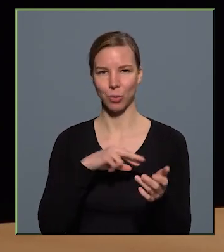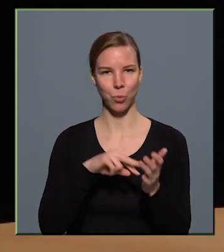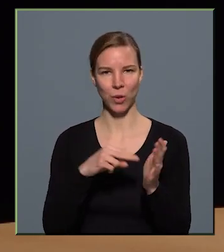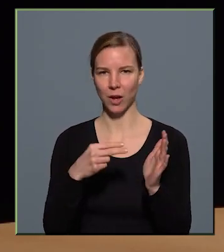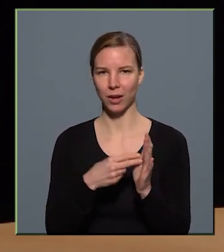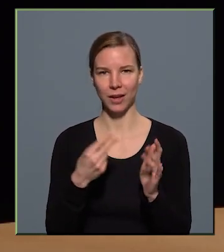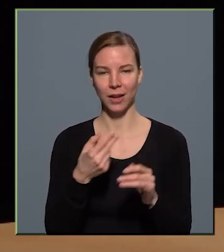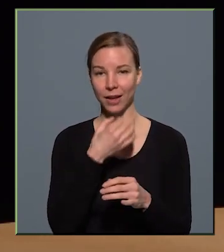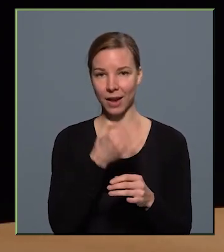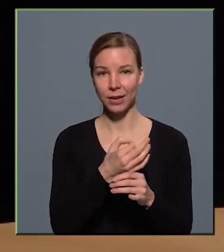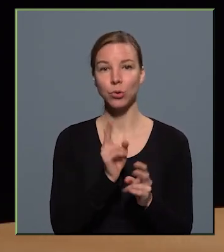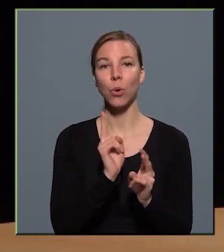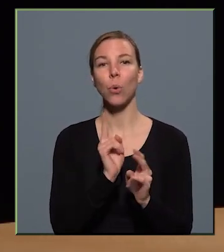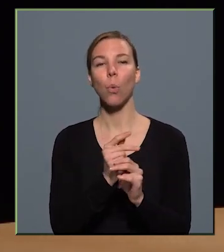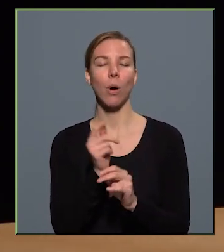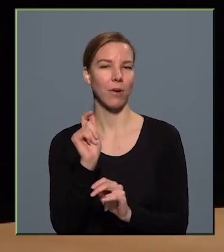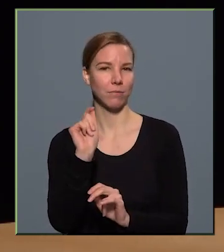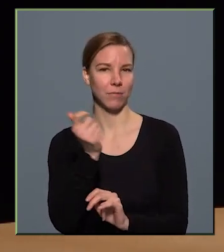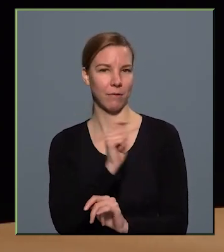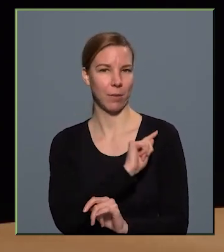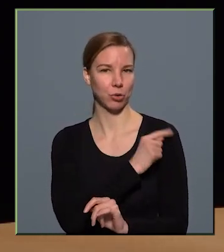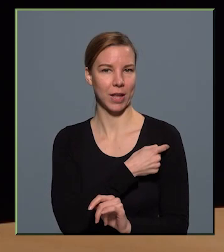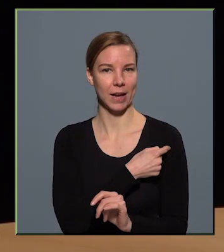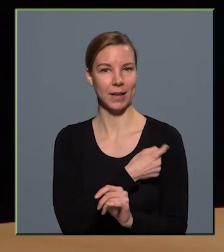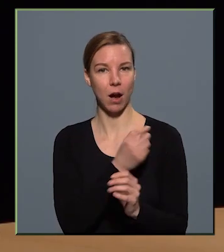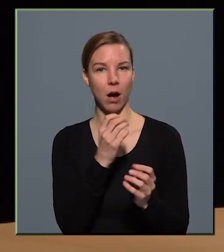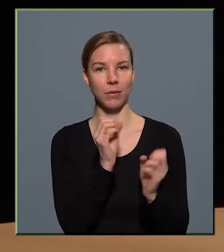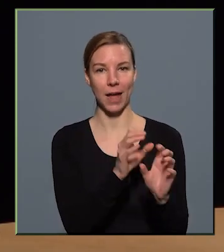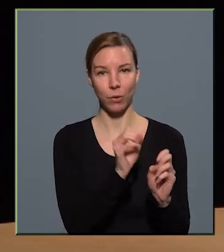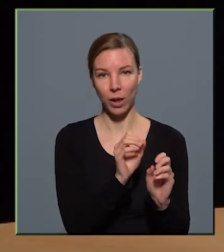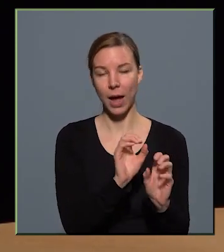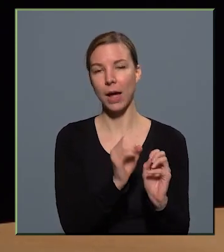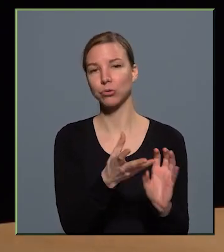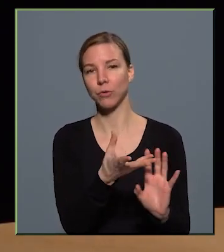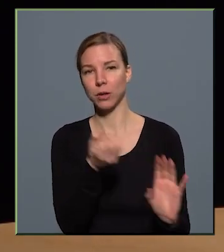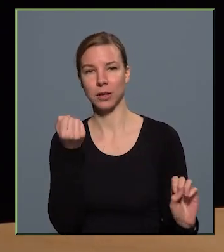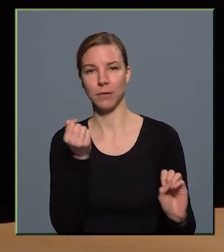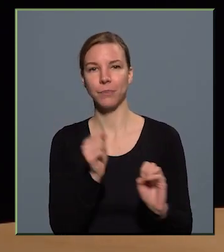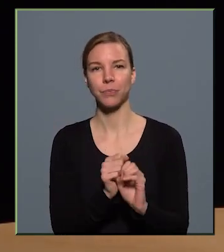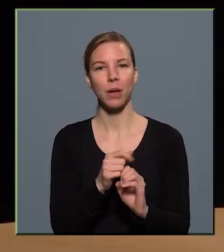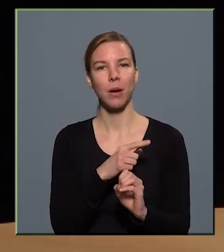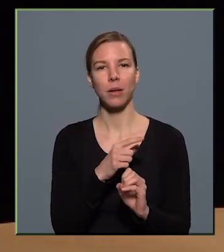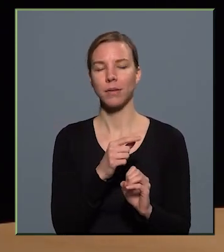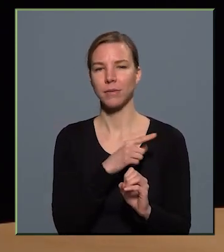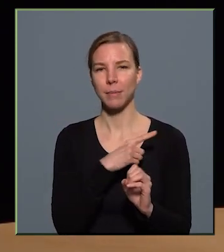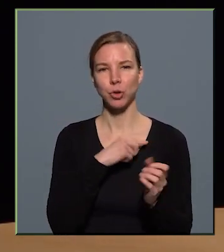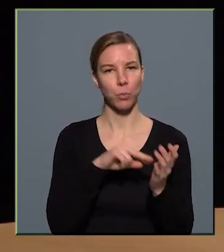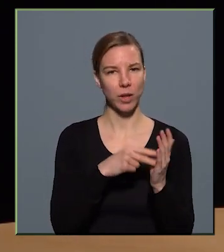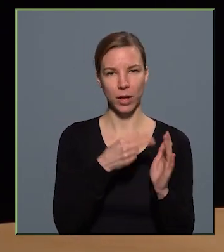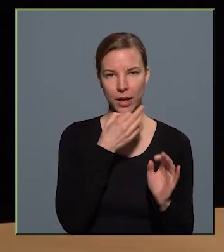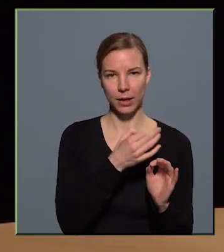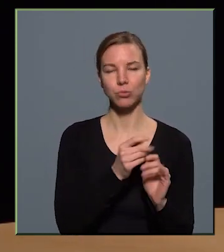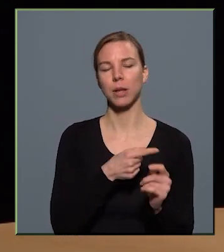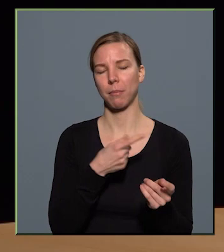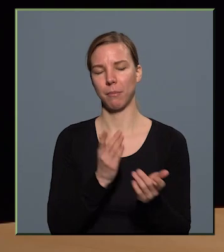hol és hol talál magának helyet az adott másodpercben, vagy honnan van az adott másodpercben, hanem piaci kérdés is. Tehát a